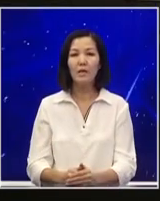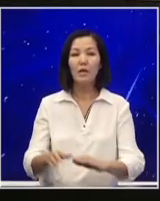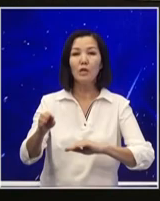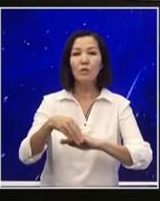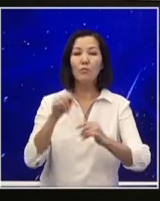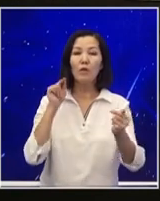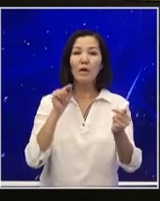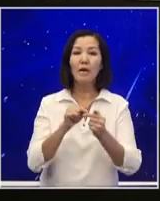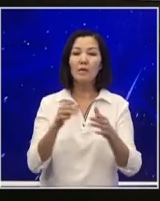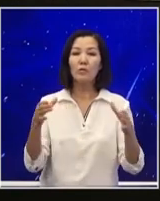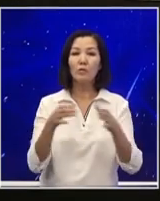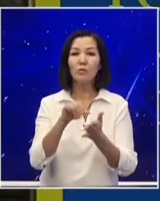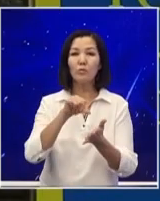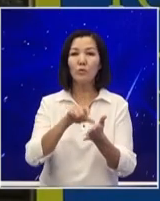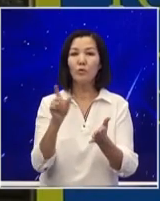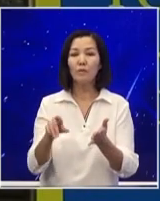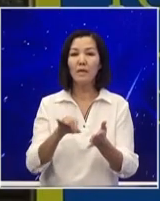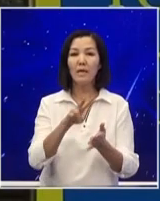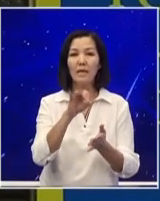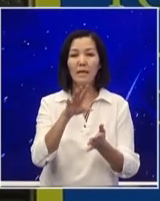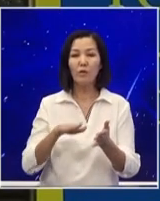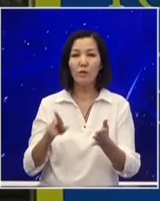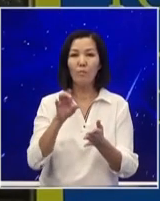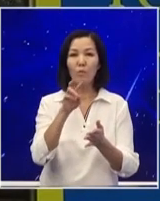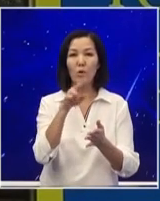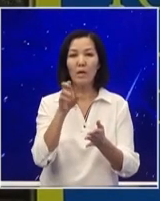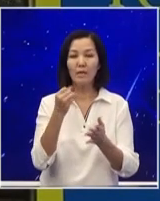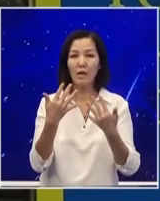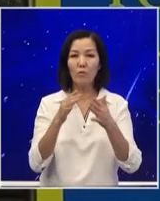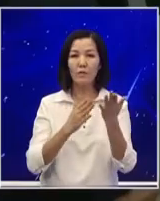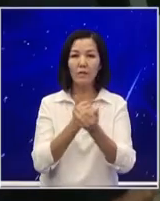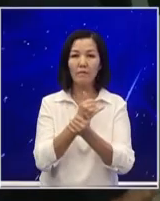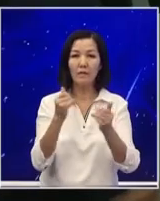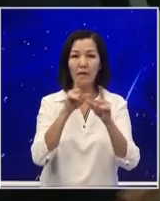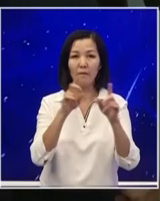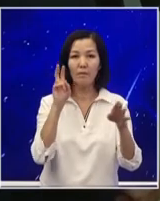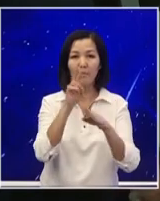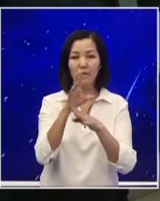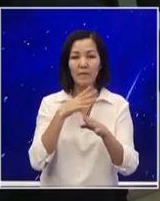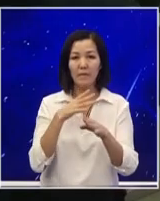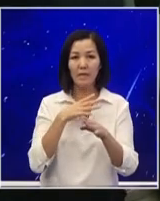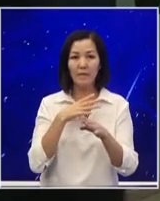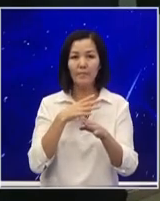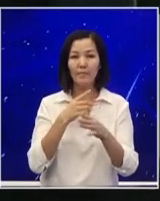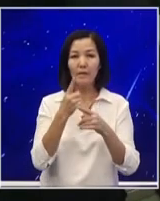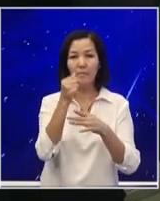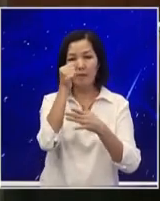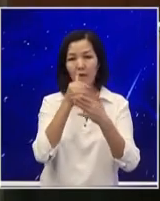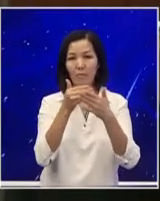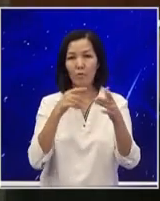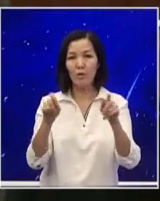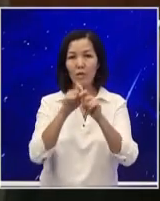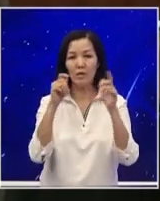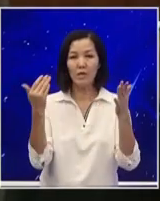Жемқорлықпен күрес ұйымының мүшелері сондай-ақ Іле ауданы Боралдай ауылындағы сервистік әкімдікке де ат басын бұрды. Ай бұрын жұмысын бастаған